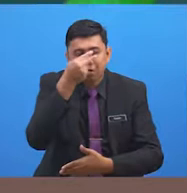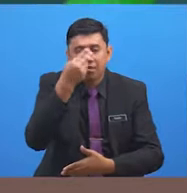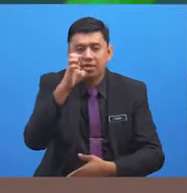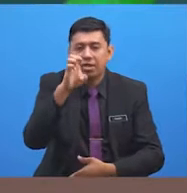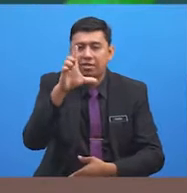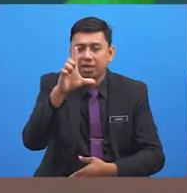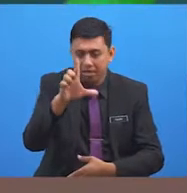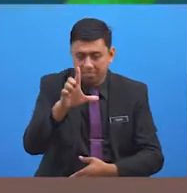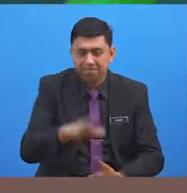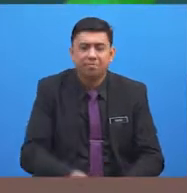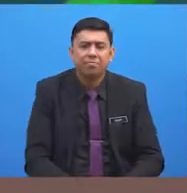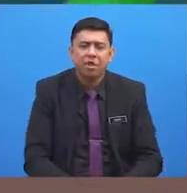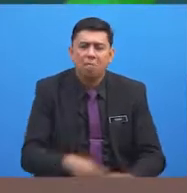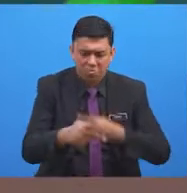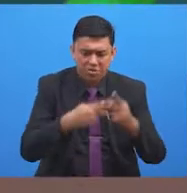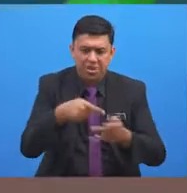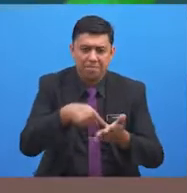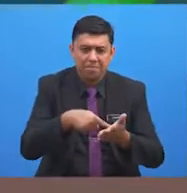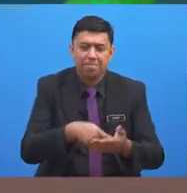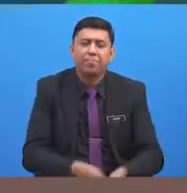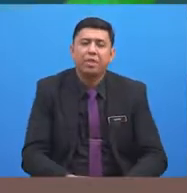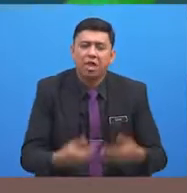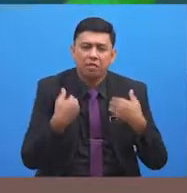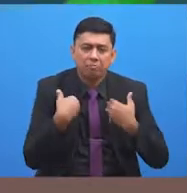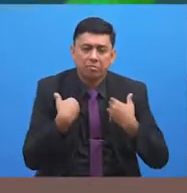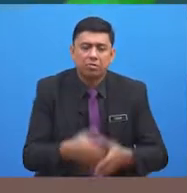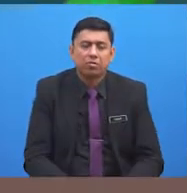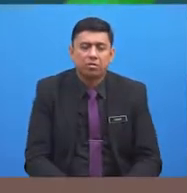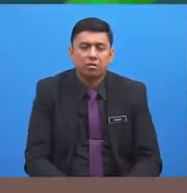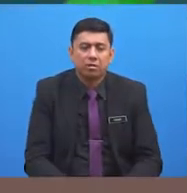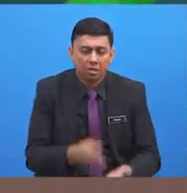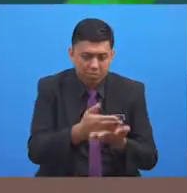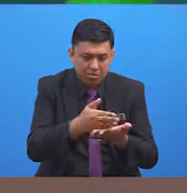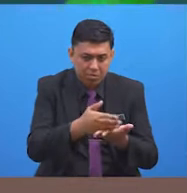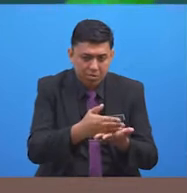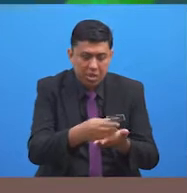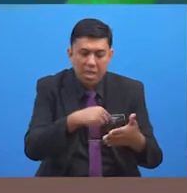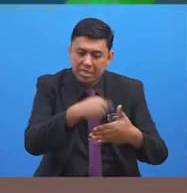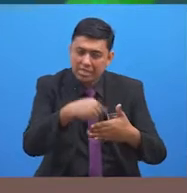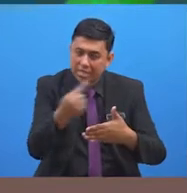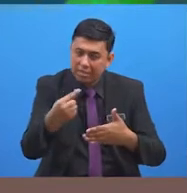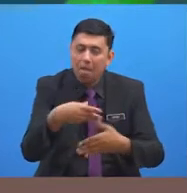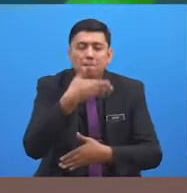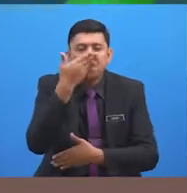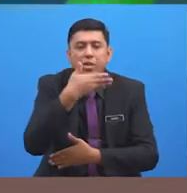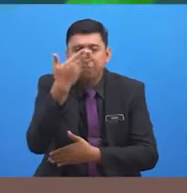sel. Proses ini melibatkan perbezaan tekanan separa gas-gas pernafasan.